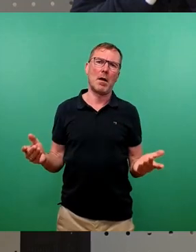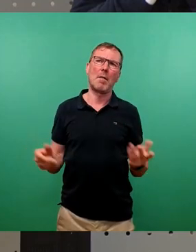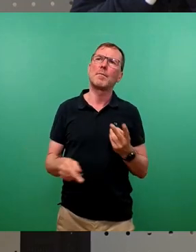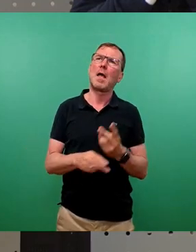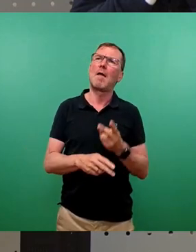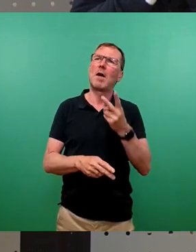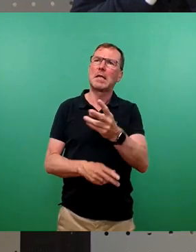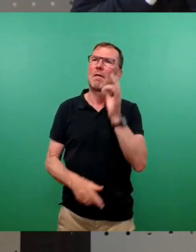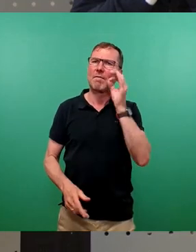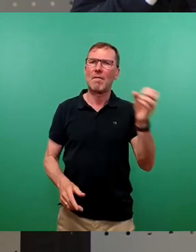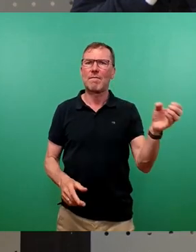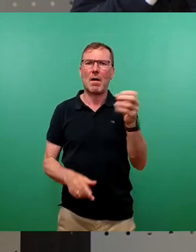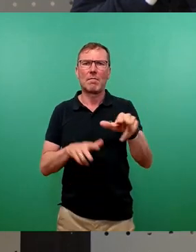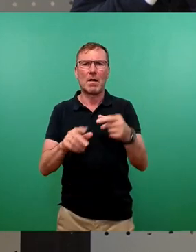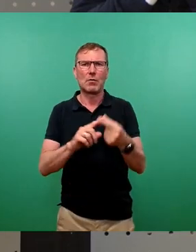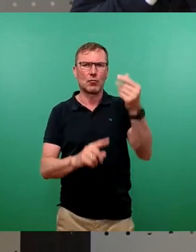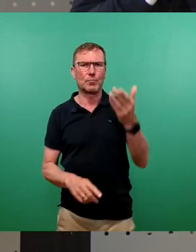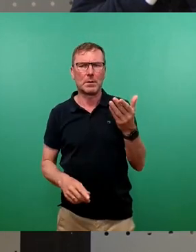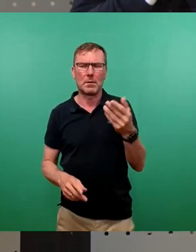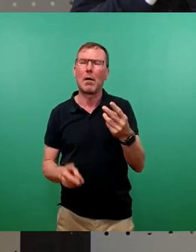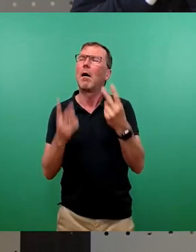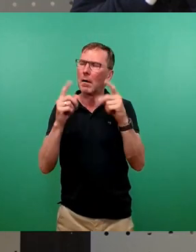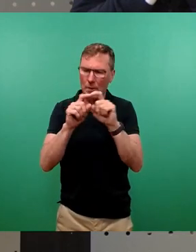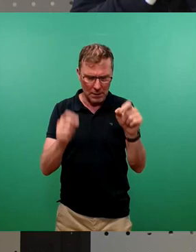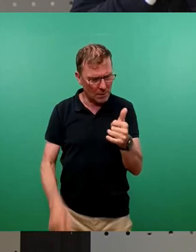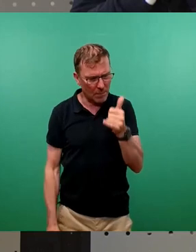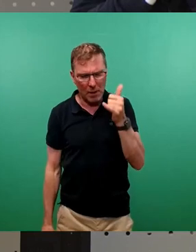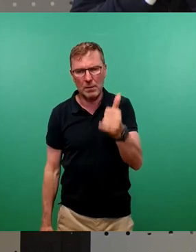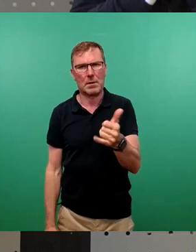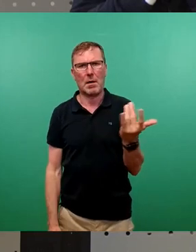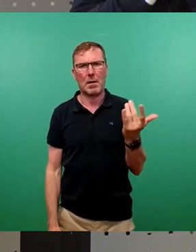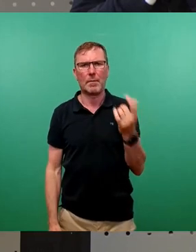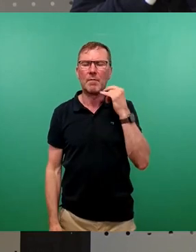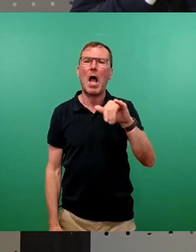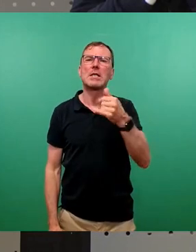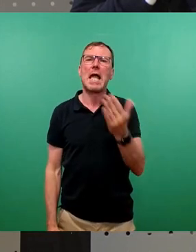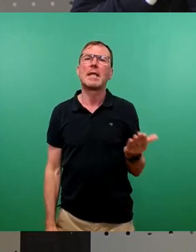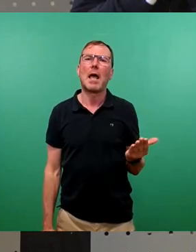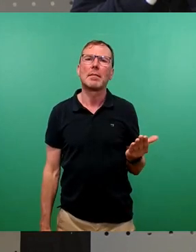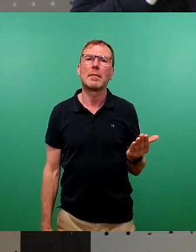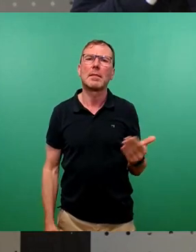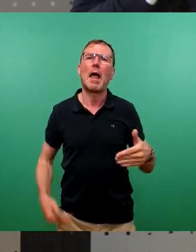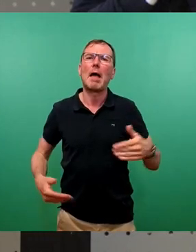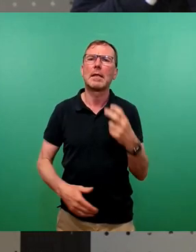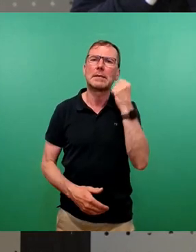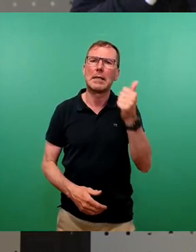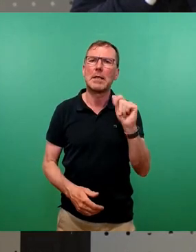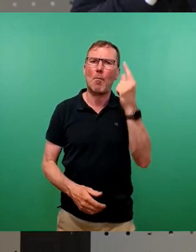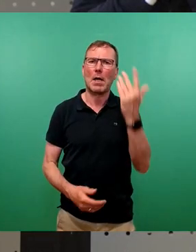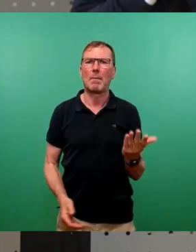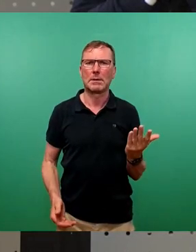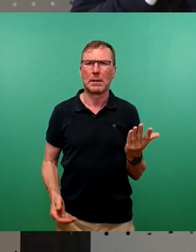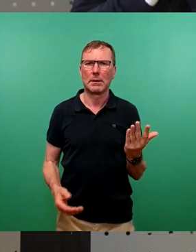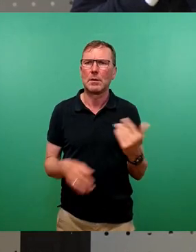in der Verwaltungsspitze auch das zentrale Thema ist. Es ist auch so, dass Frau Jenigen die dienstälteste Bürgermeisterin der Grünen